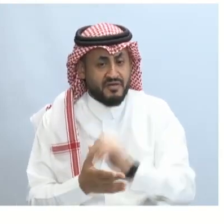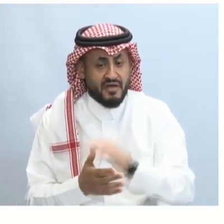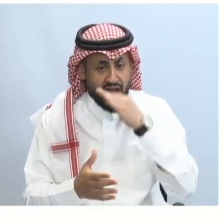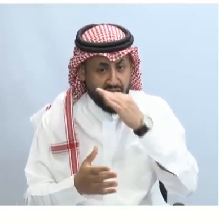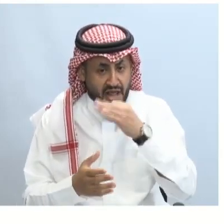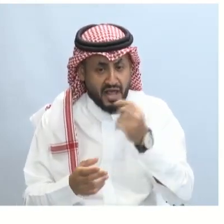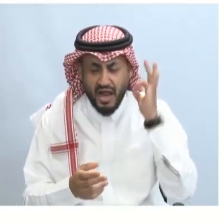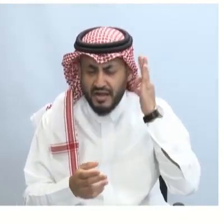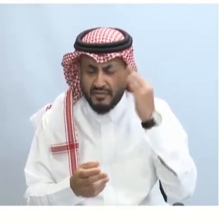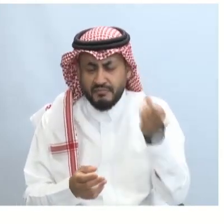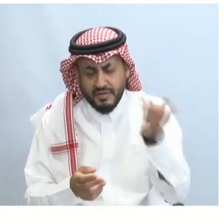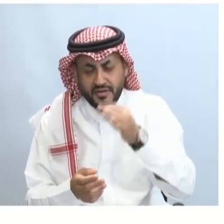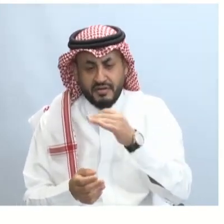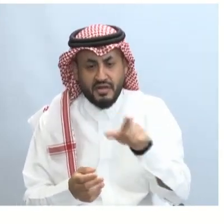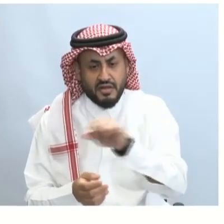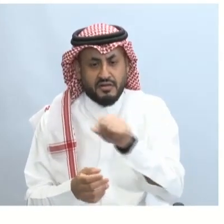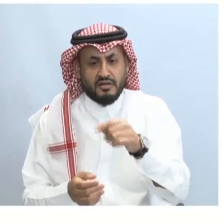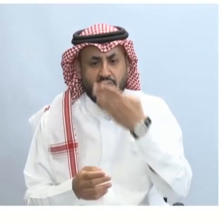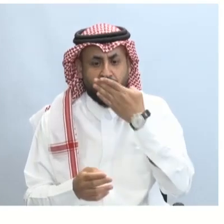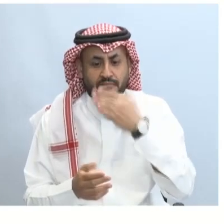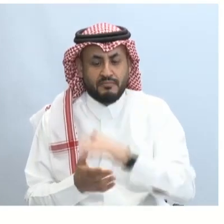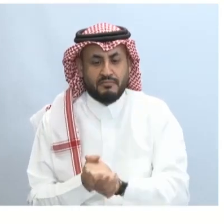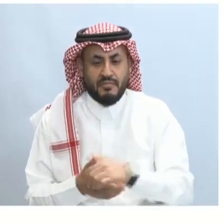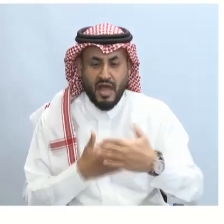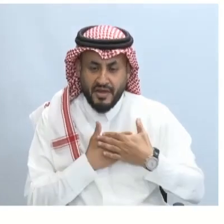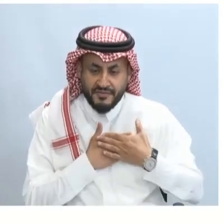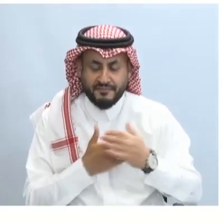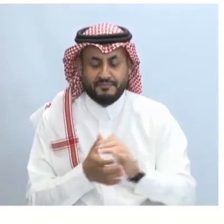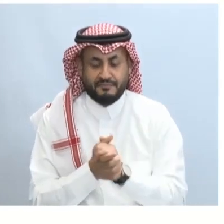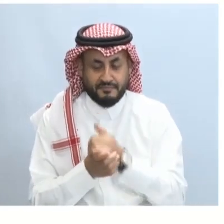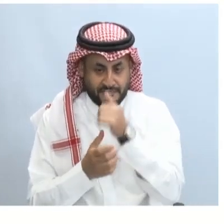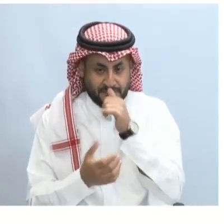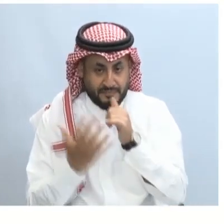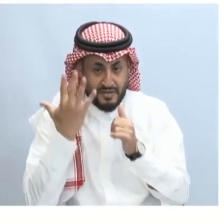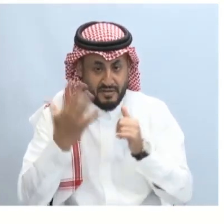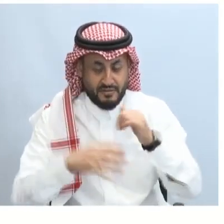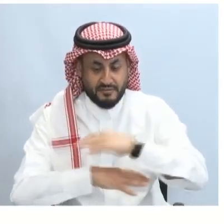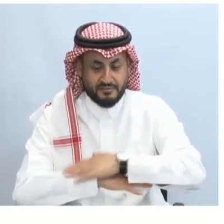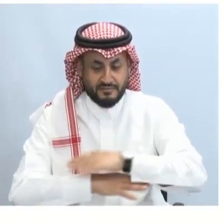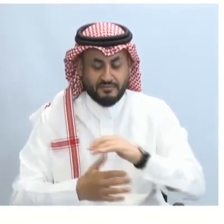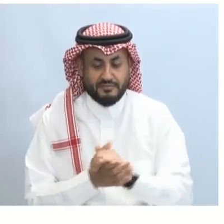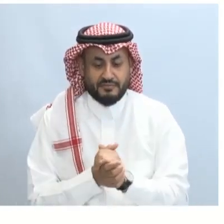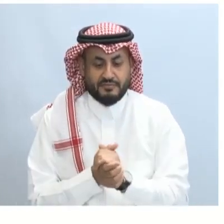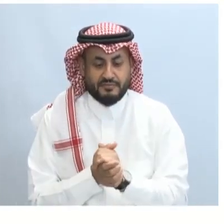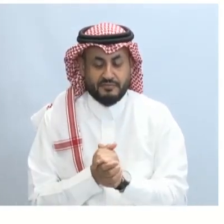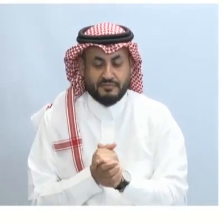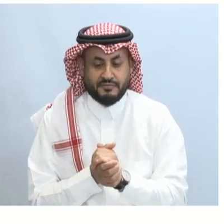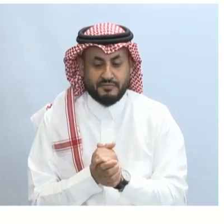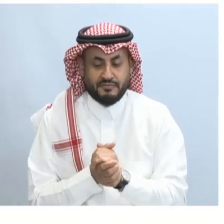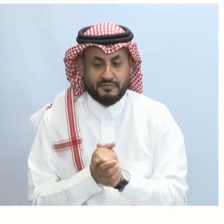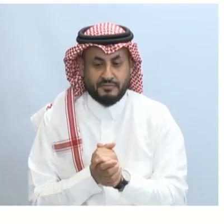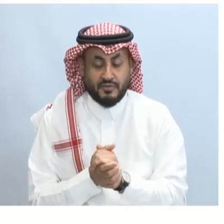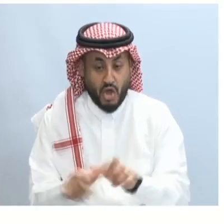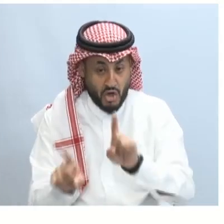حديثهم كما فعلت قبل قليل اعتذر الادب الخامس من اداب التعامل مع الناس الا